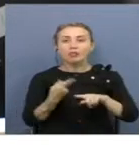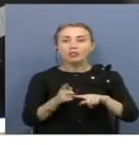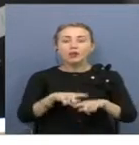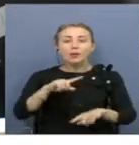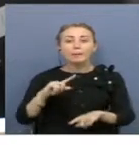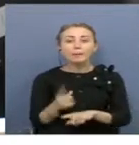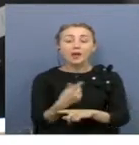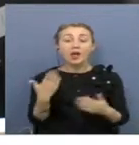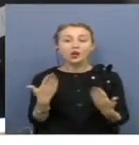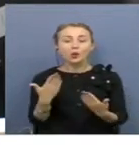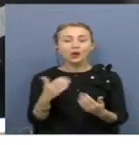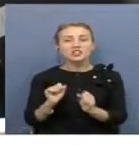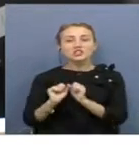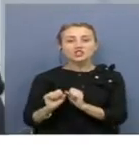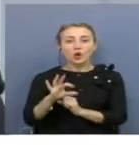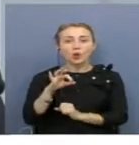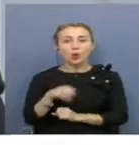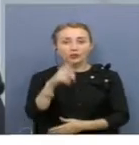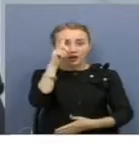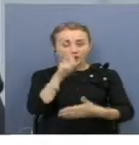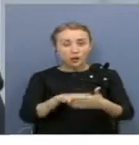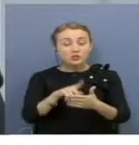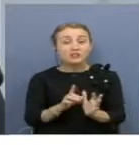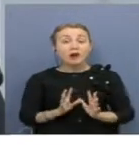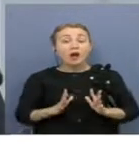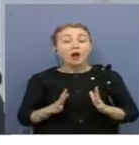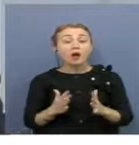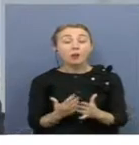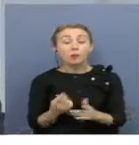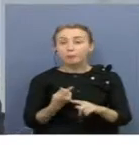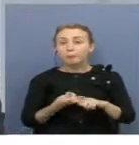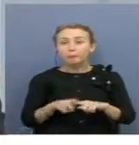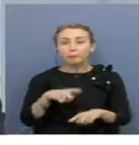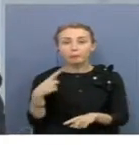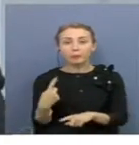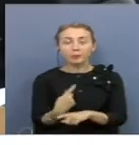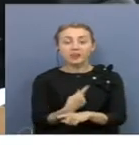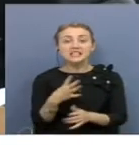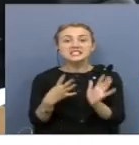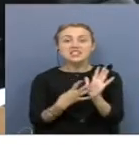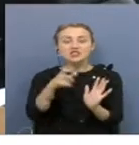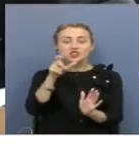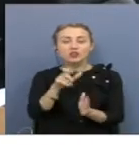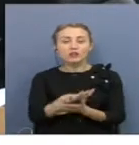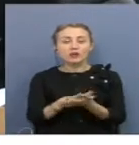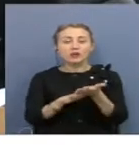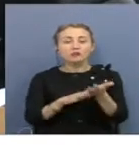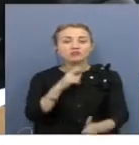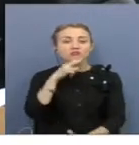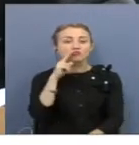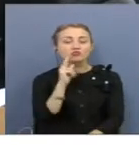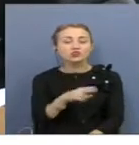жылдан бастап Староживая башня журналында әр кез діни бірлестіктен шығып кеткен. Соның ішінде талапкерлерді ұрылармен,